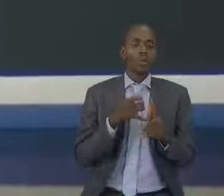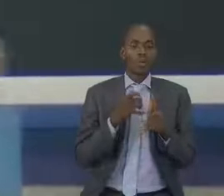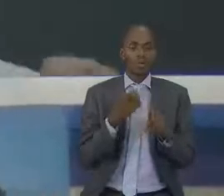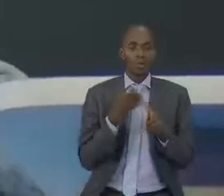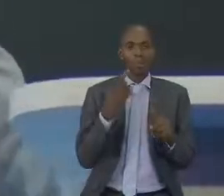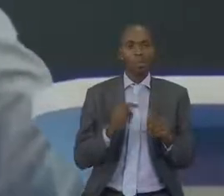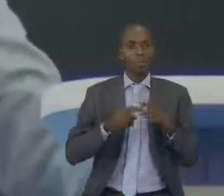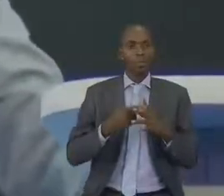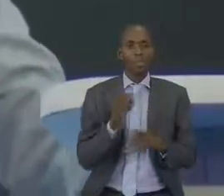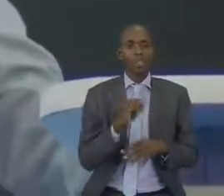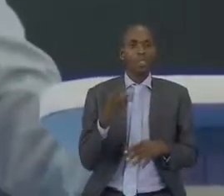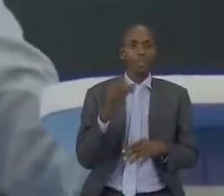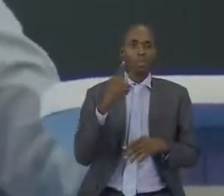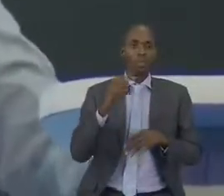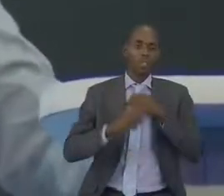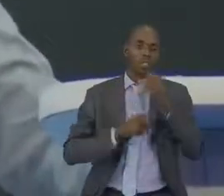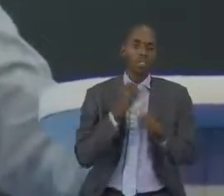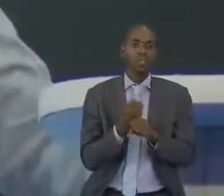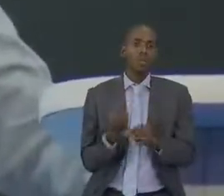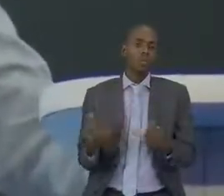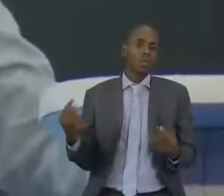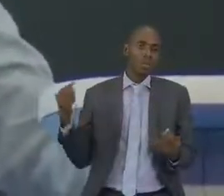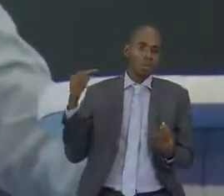la fin de l'année.